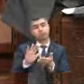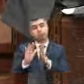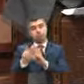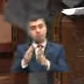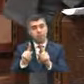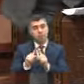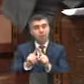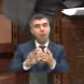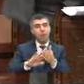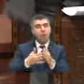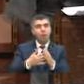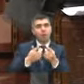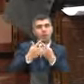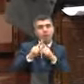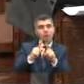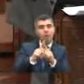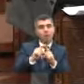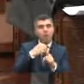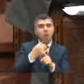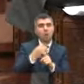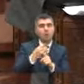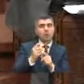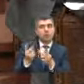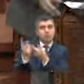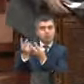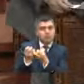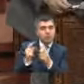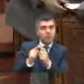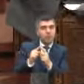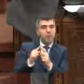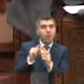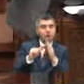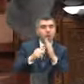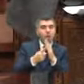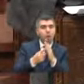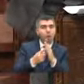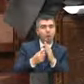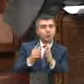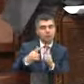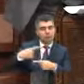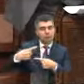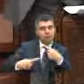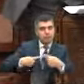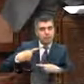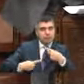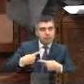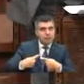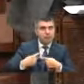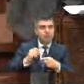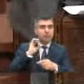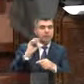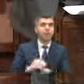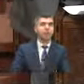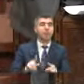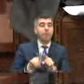الإنتاج الوطني وحتى الإمكانية الاستيراد لما كتكون الكلفة منخفضة باش كتكون توازنات مالية. هذا القطاع كيعرف ما بين ايضا